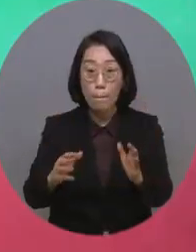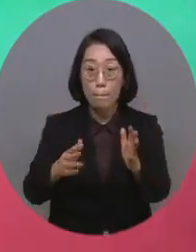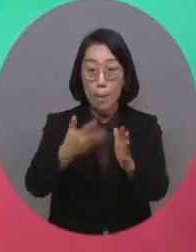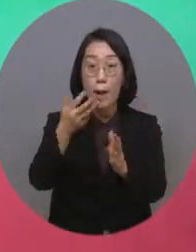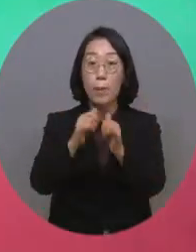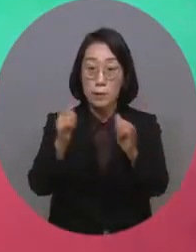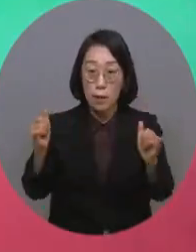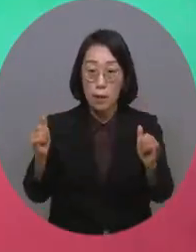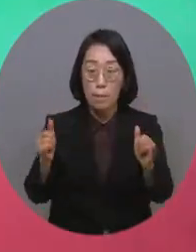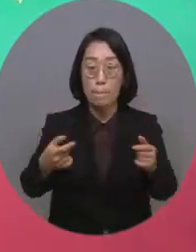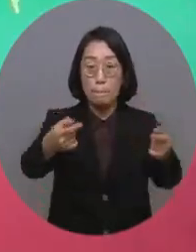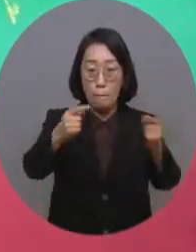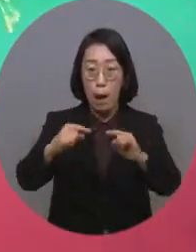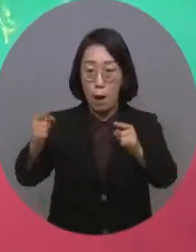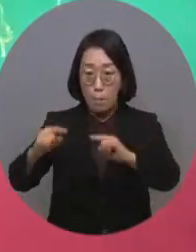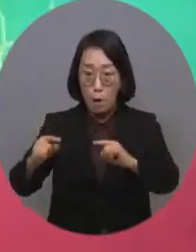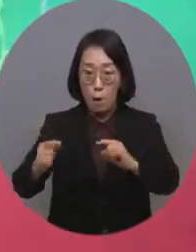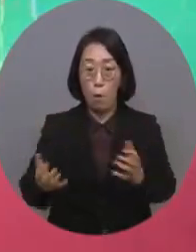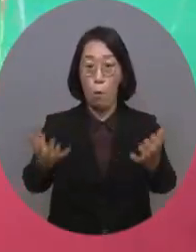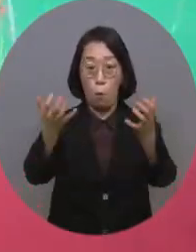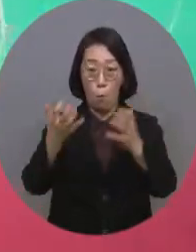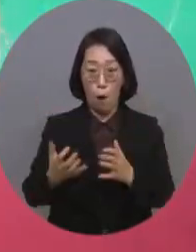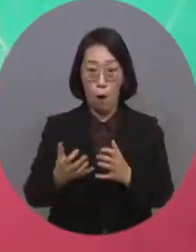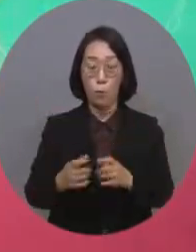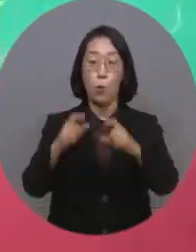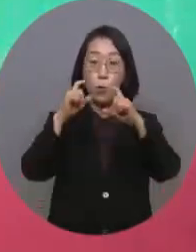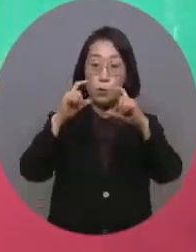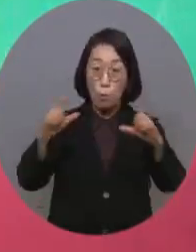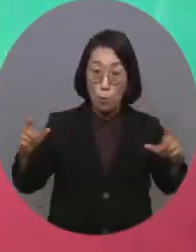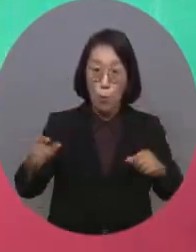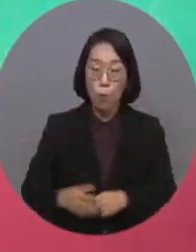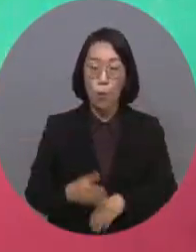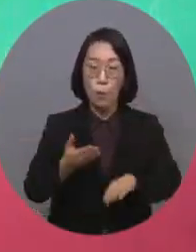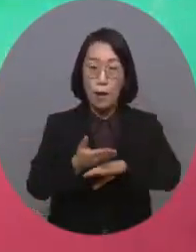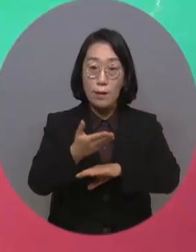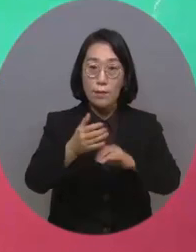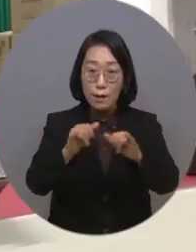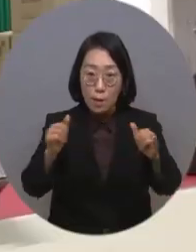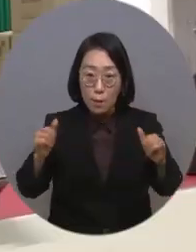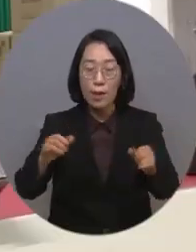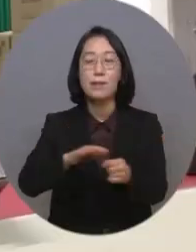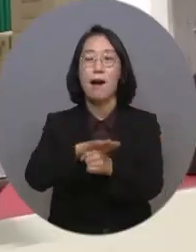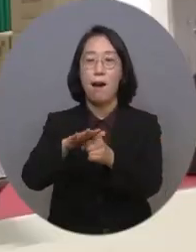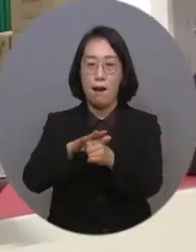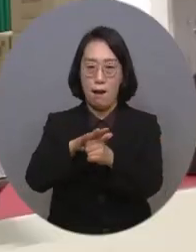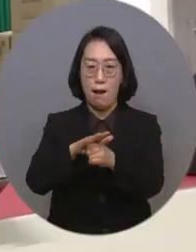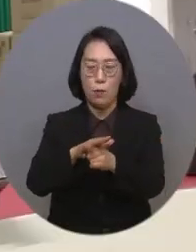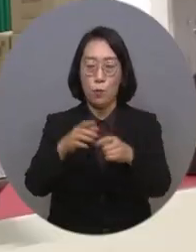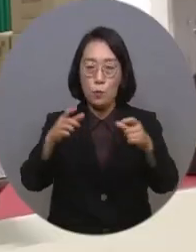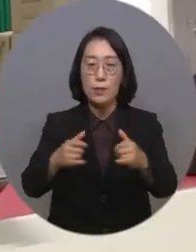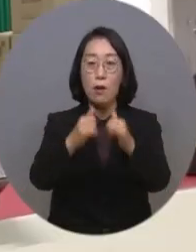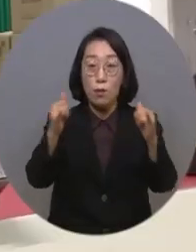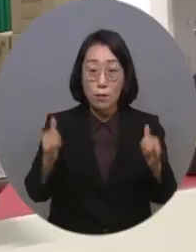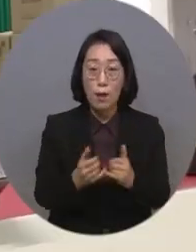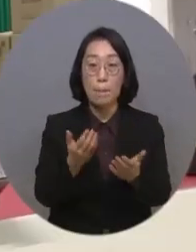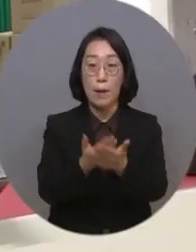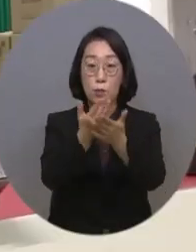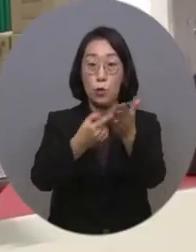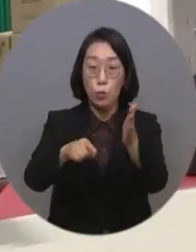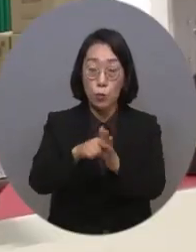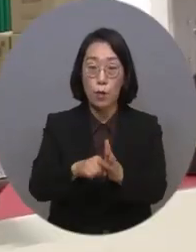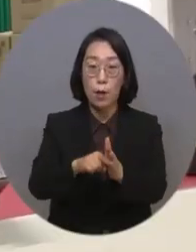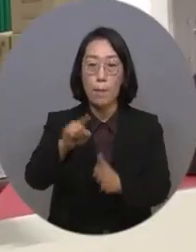800여명이 참석한 가운데 자원봉사자 비전선포식과 이웃에게 사랑을 전하고 지역사회 발전에 기여한 자원봉사자